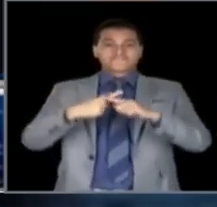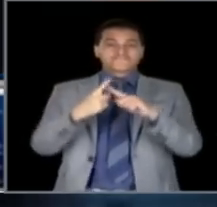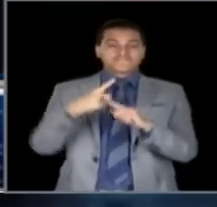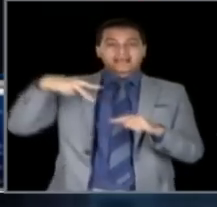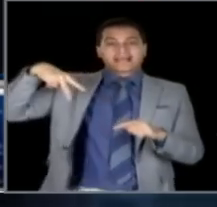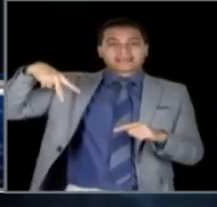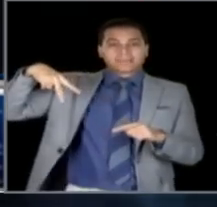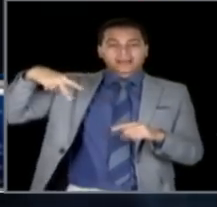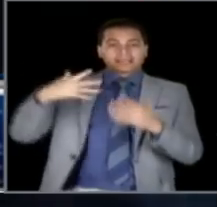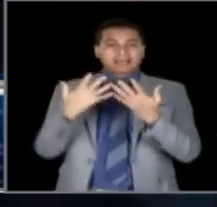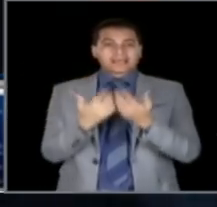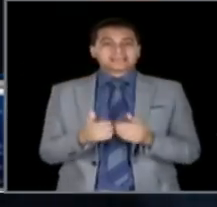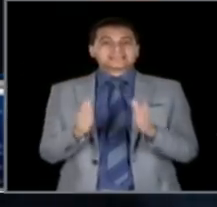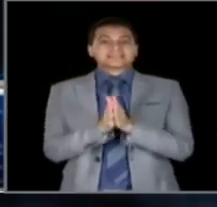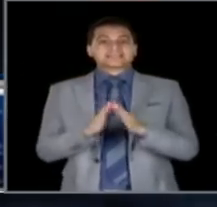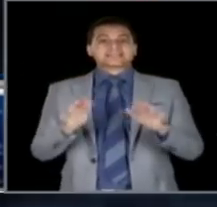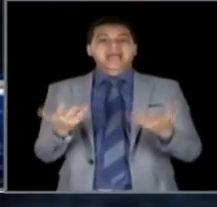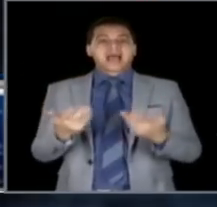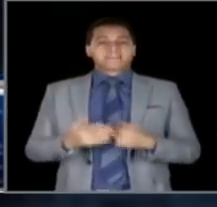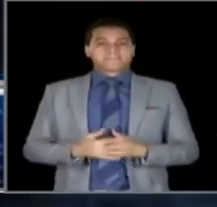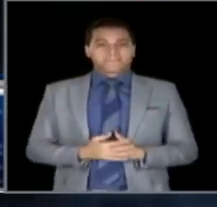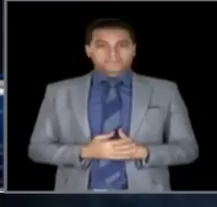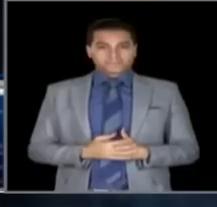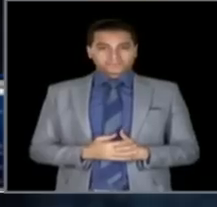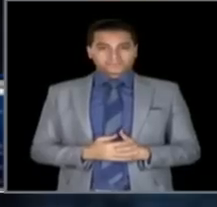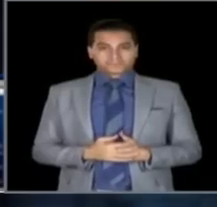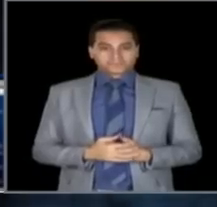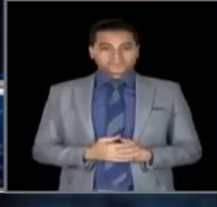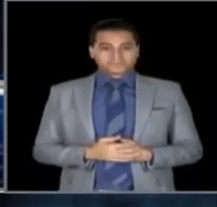44 في 8 يساوي كام؟